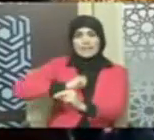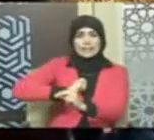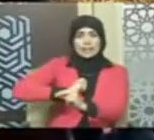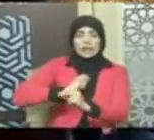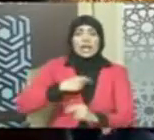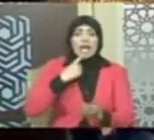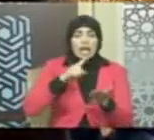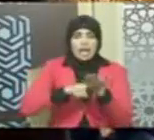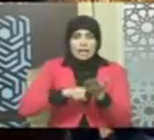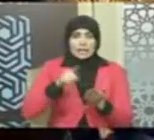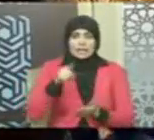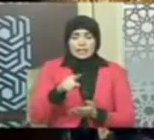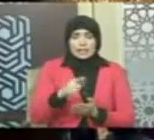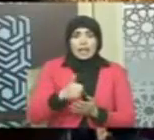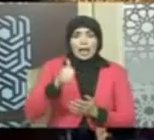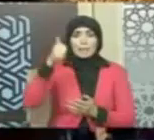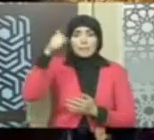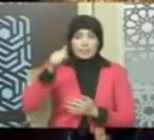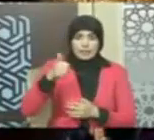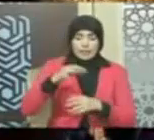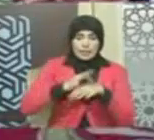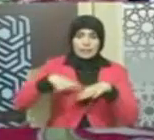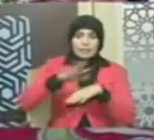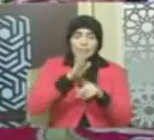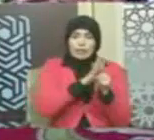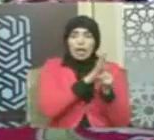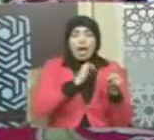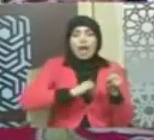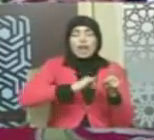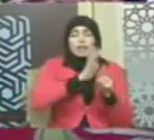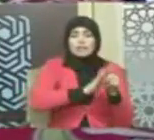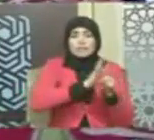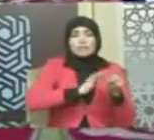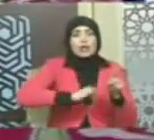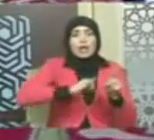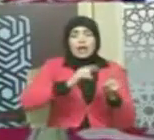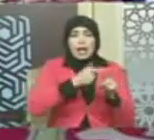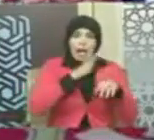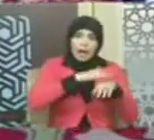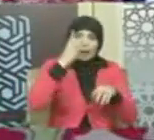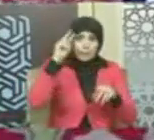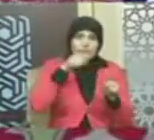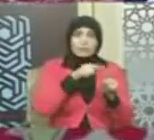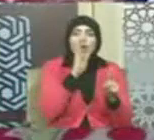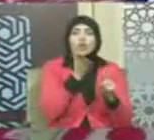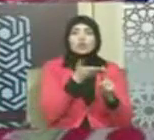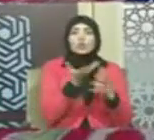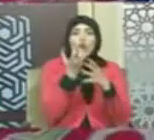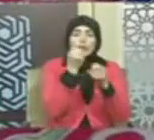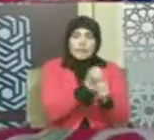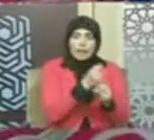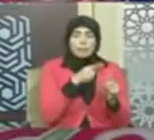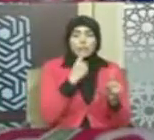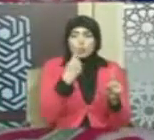إن أمن الناس علي. على من؟ على سيدنا رسول الله. والنبي صلى الله عليه